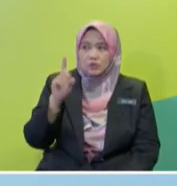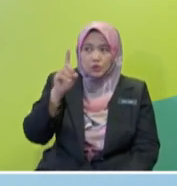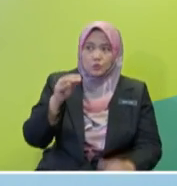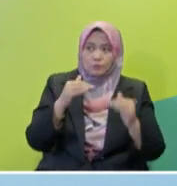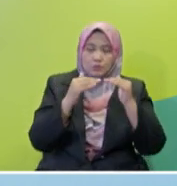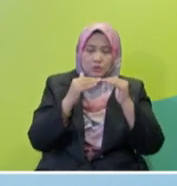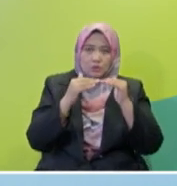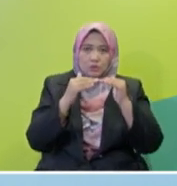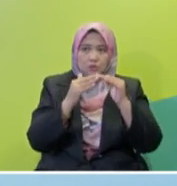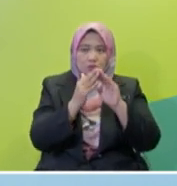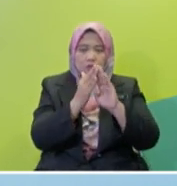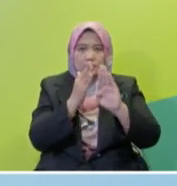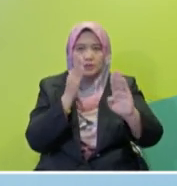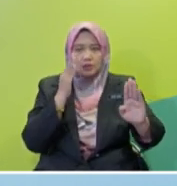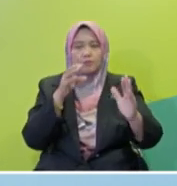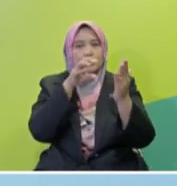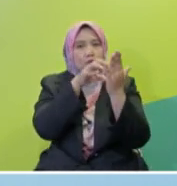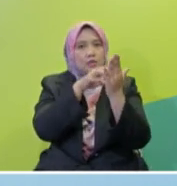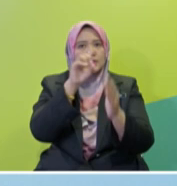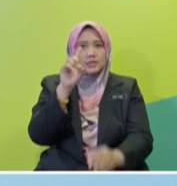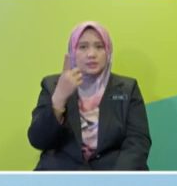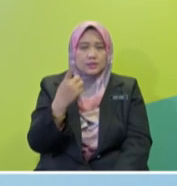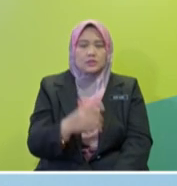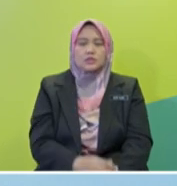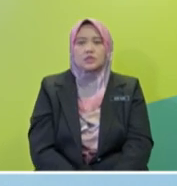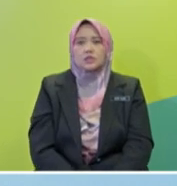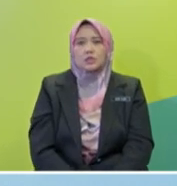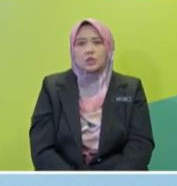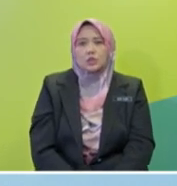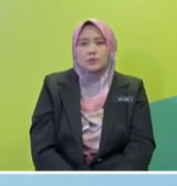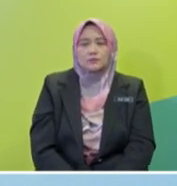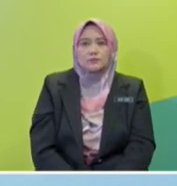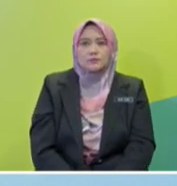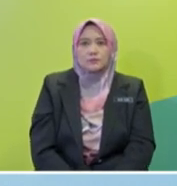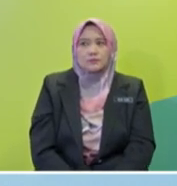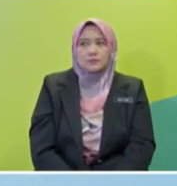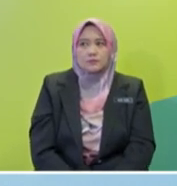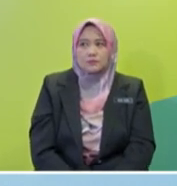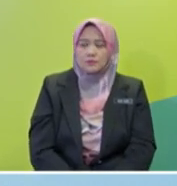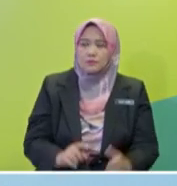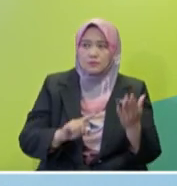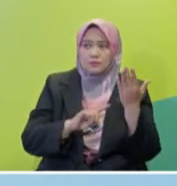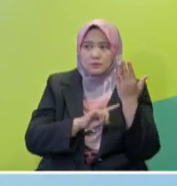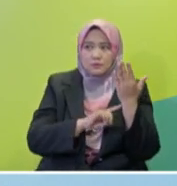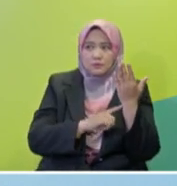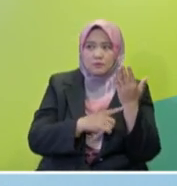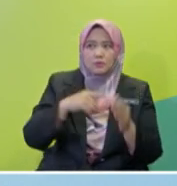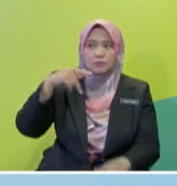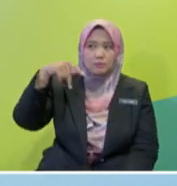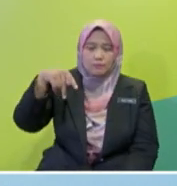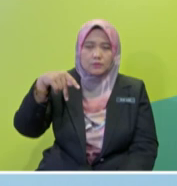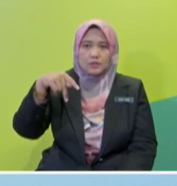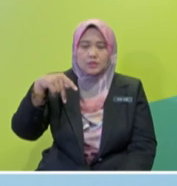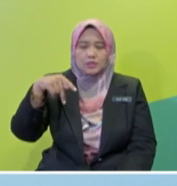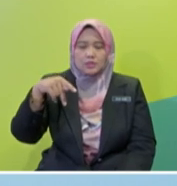Jadi kita akan menggunakan eh tag P jadi tag p yang awal itu kita akan tulis hanya rekan